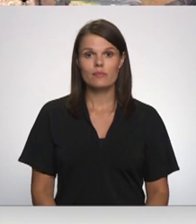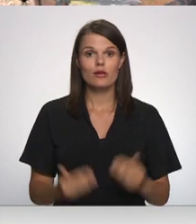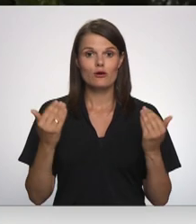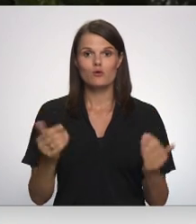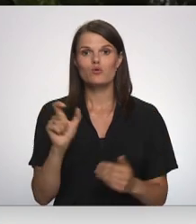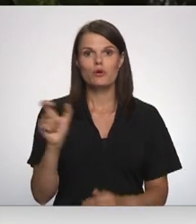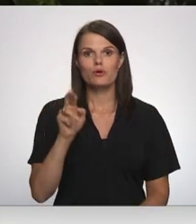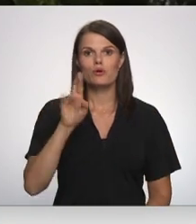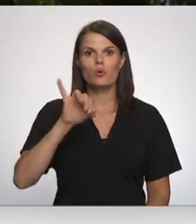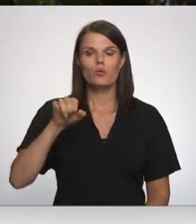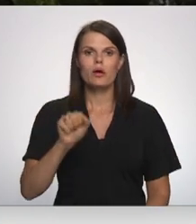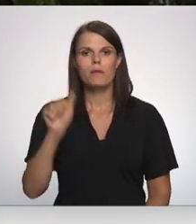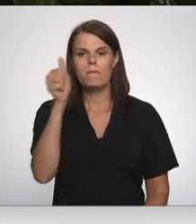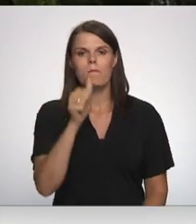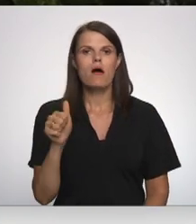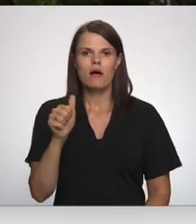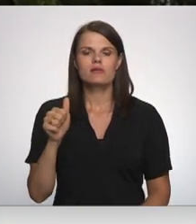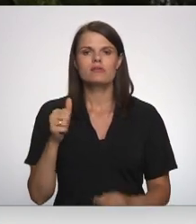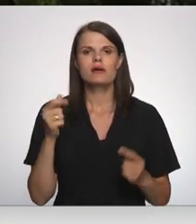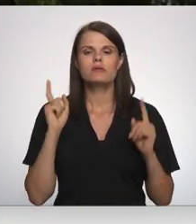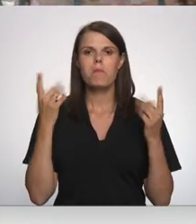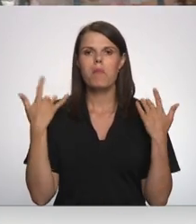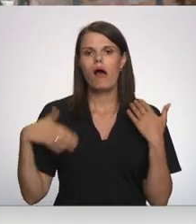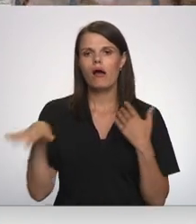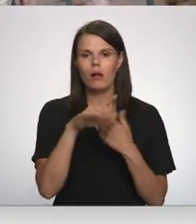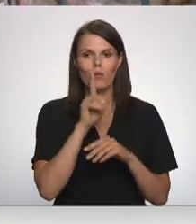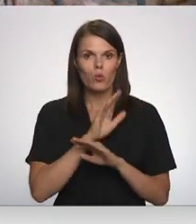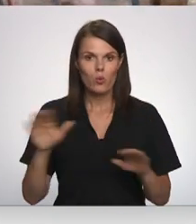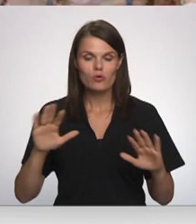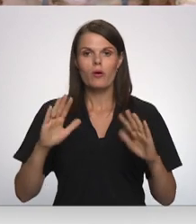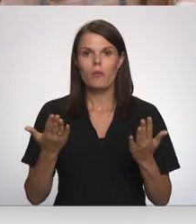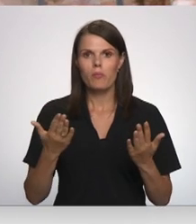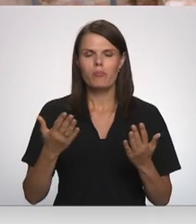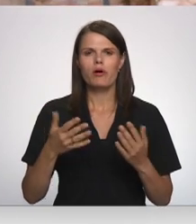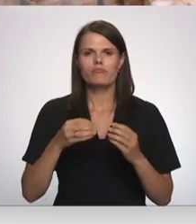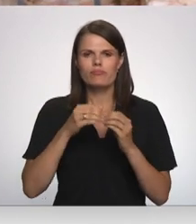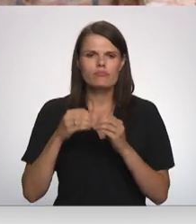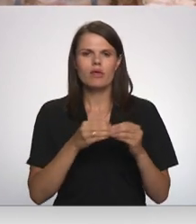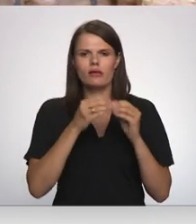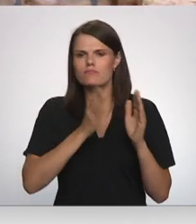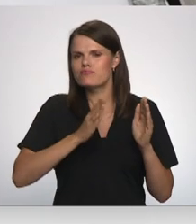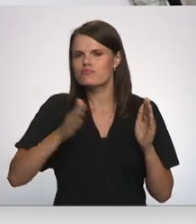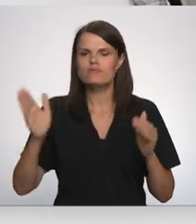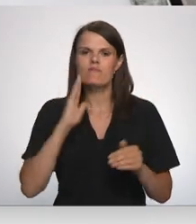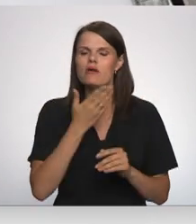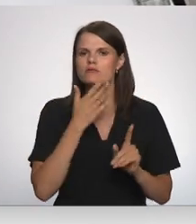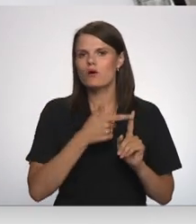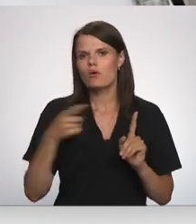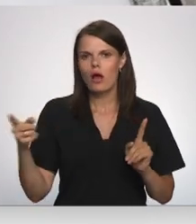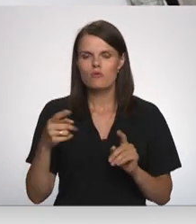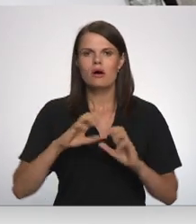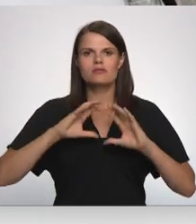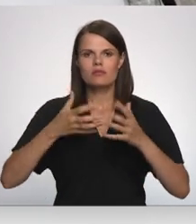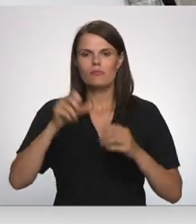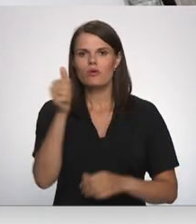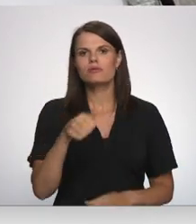Šobrīd rojas mākslas laboratorijas pagalmā valda klusums, bet vairāku desmitu vasaru garumā starptautiski mākslinieki, kuri